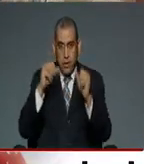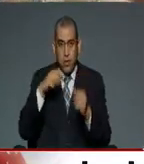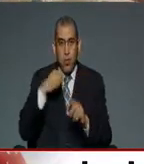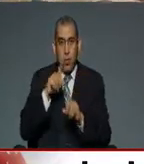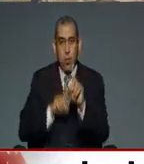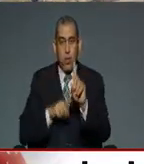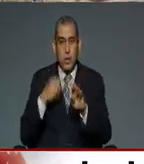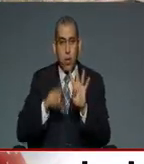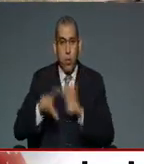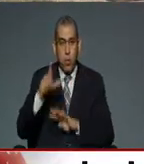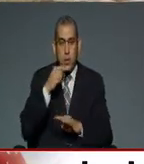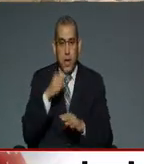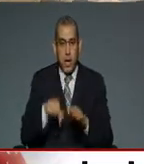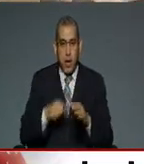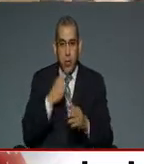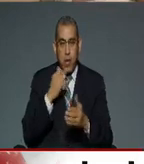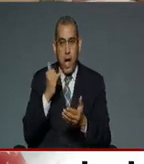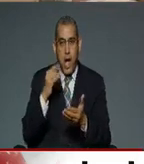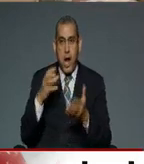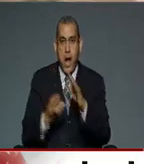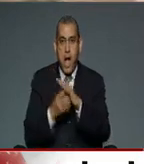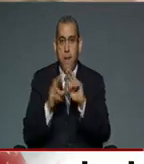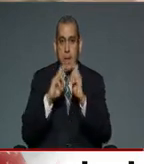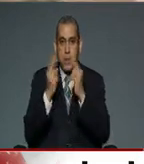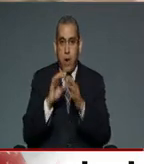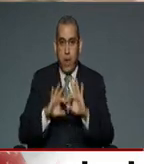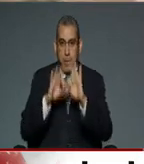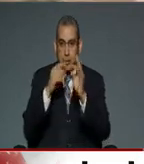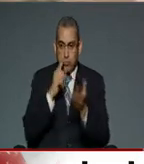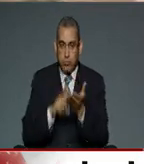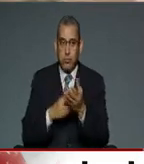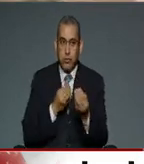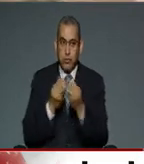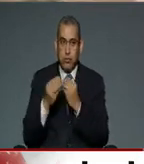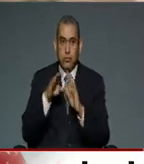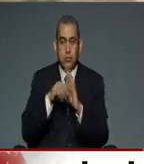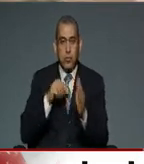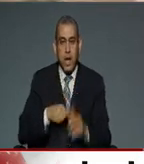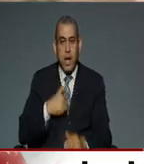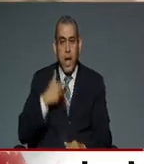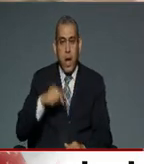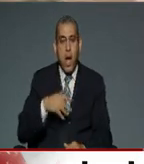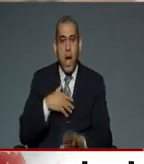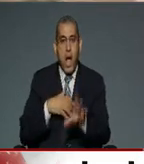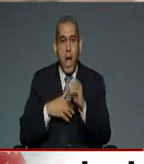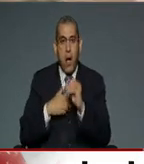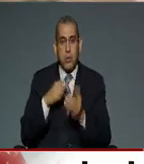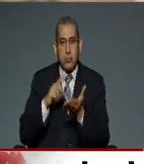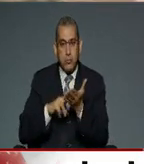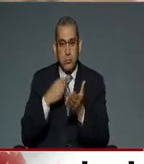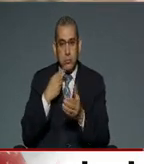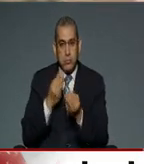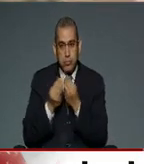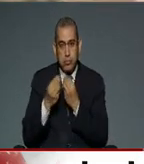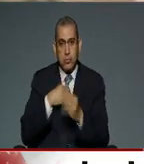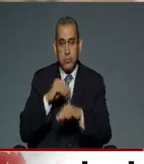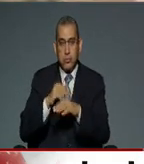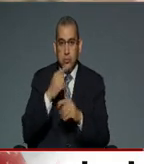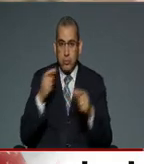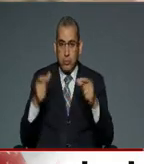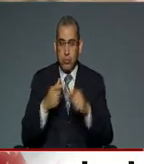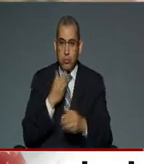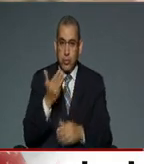في جامعه الدول العربيه ولكنني الان اود ان اخبر فخامتكم بشيء